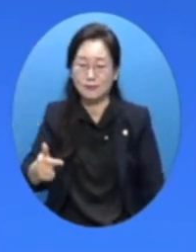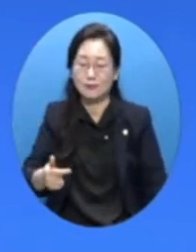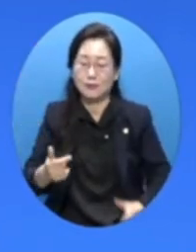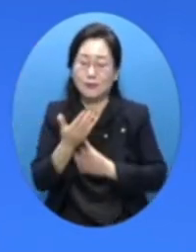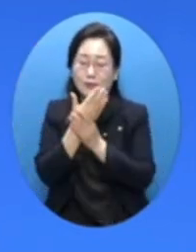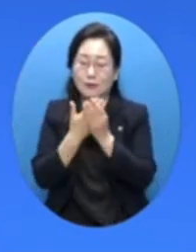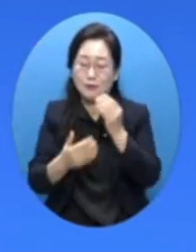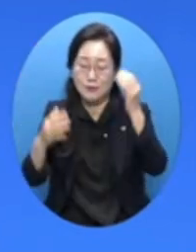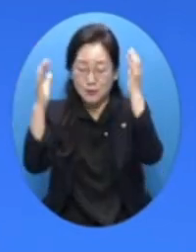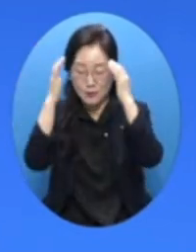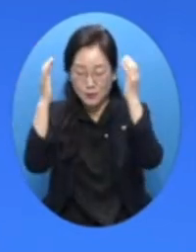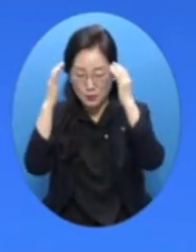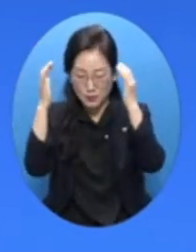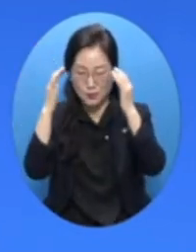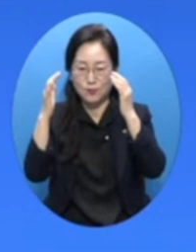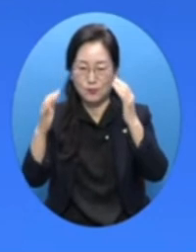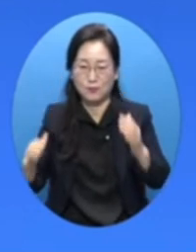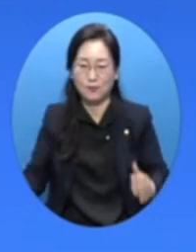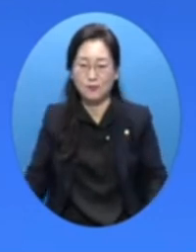절망과 고통이 그에 다가온 것입니다.